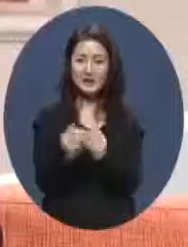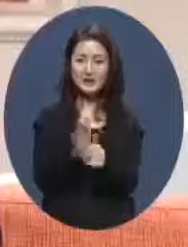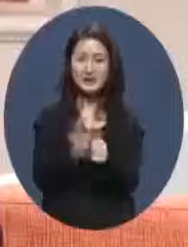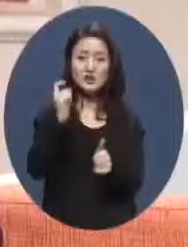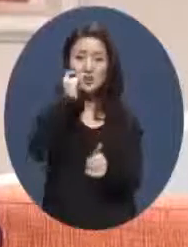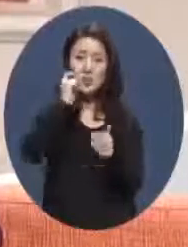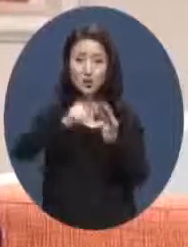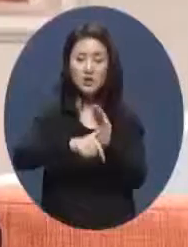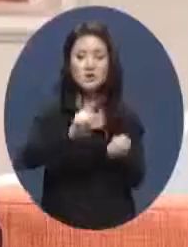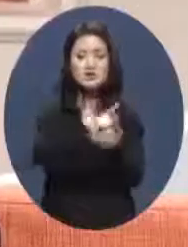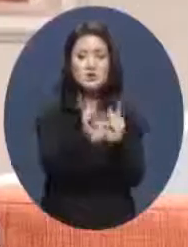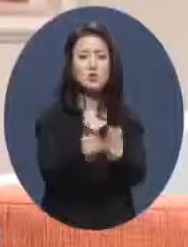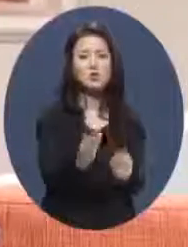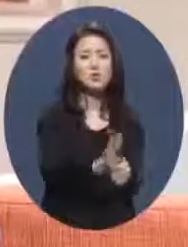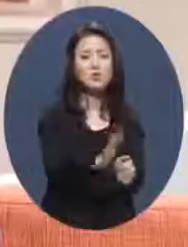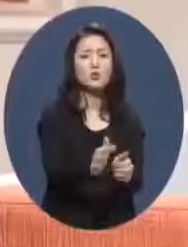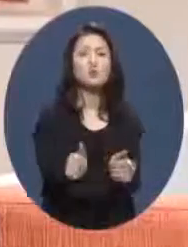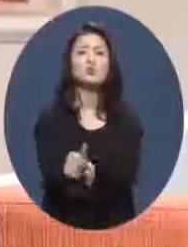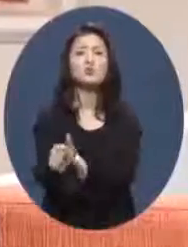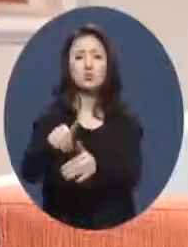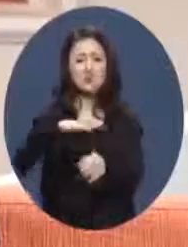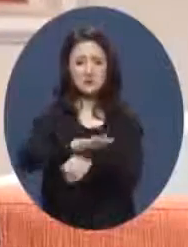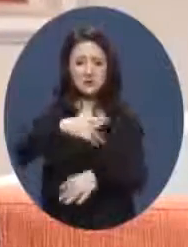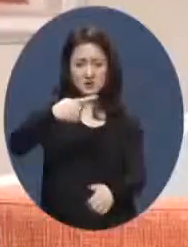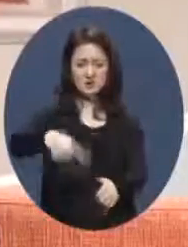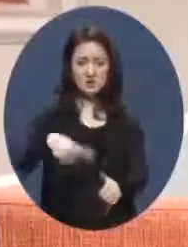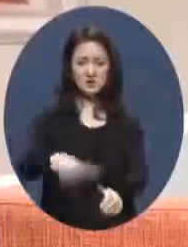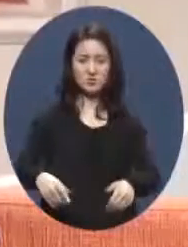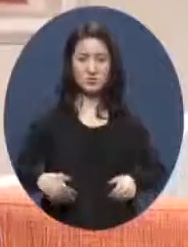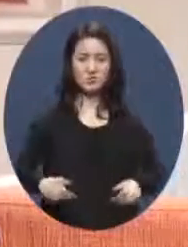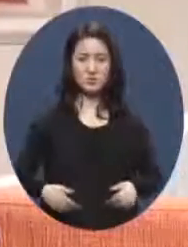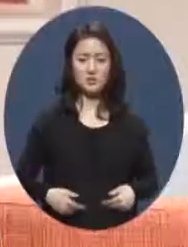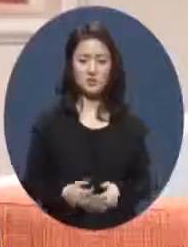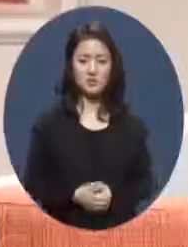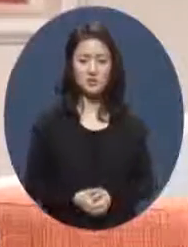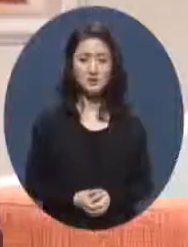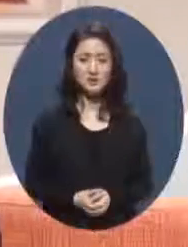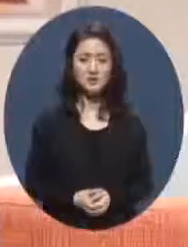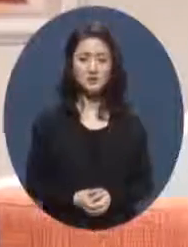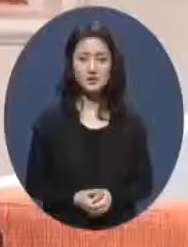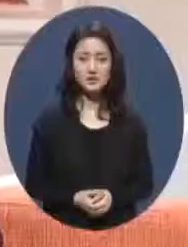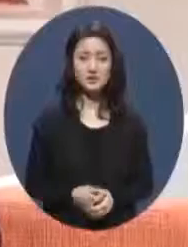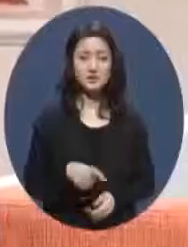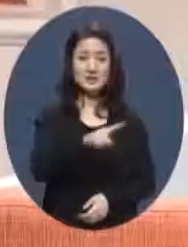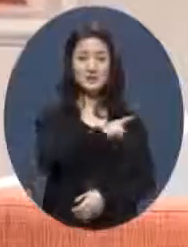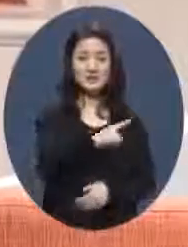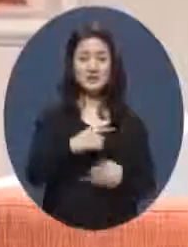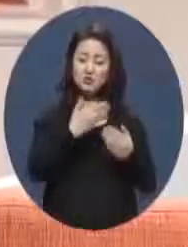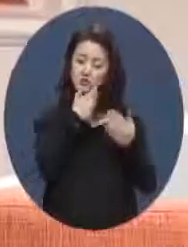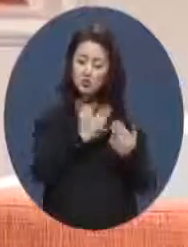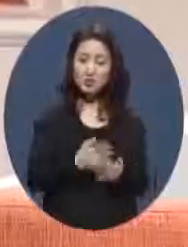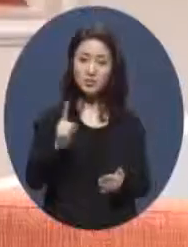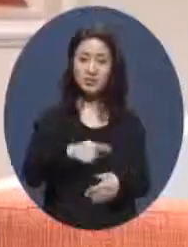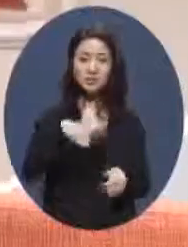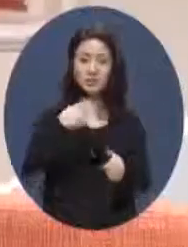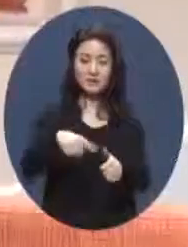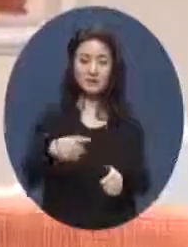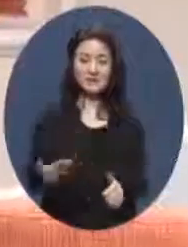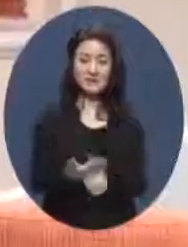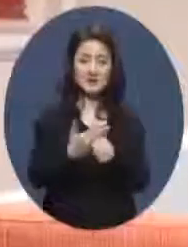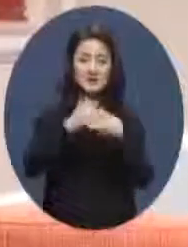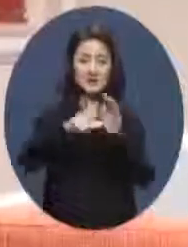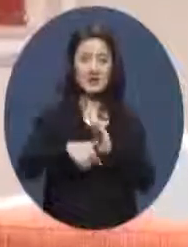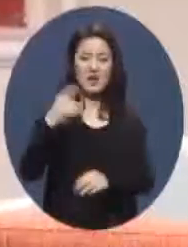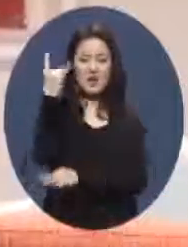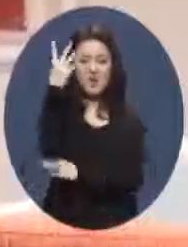그거를 단호하게 하시고 양육의 주도권을 갖고 오셔야 됩니다. 그래서 아이들의 훈육의 원칙은 엄마하고 아빠가 정하세요. 네. 그리고 할머니가 그걸 따라주셔야